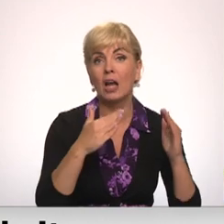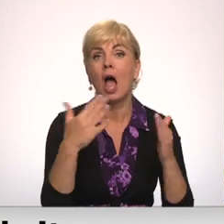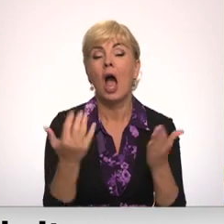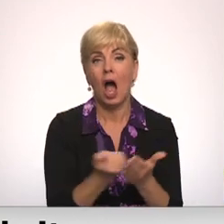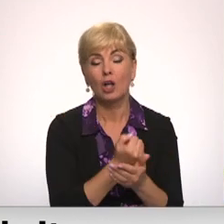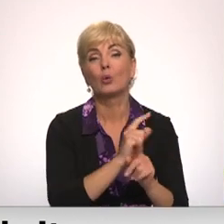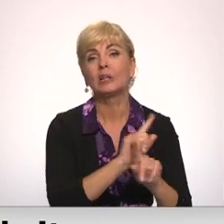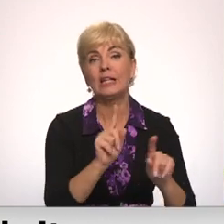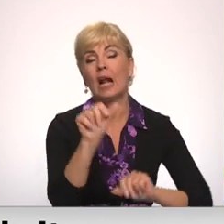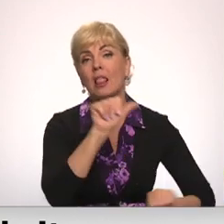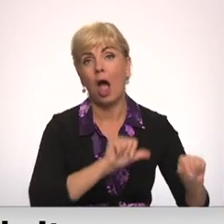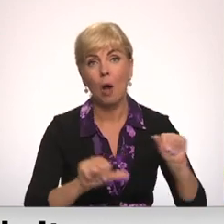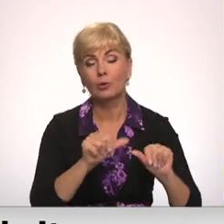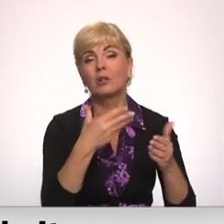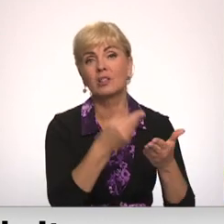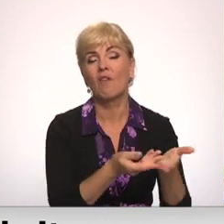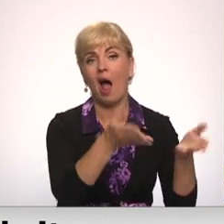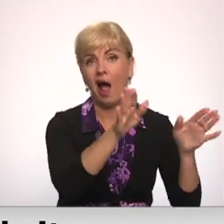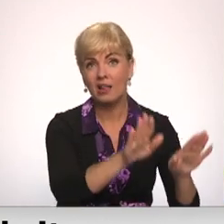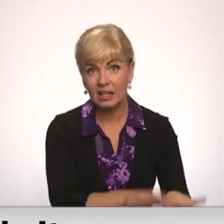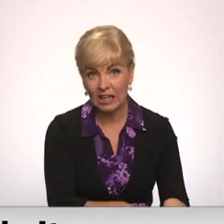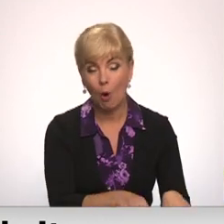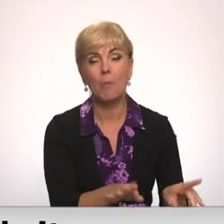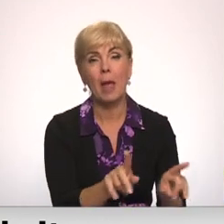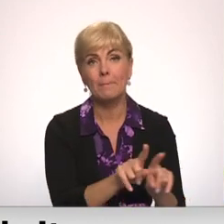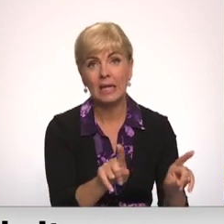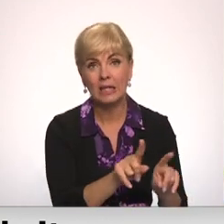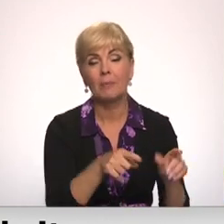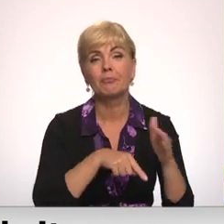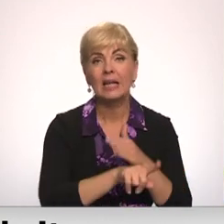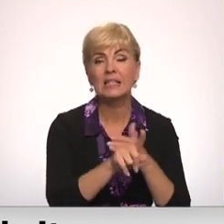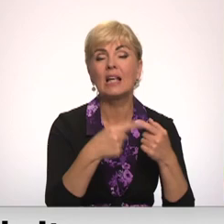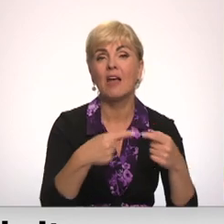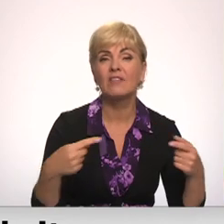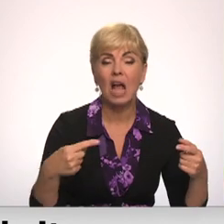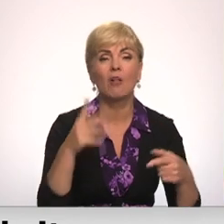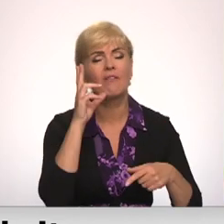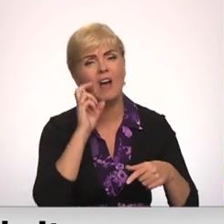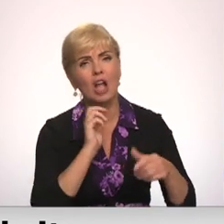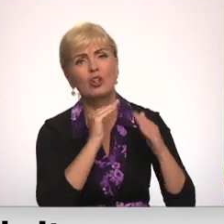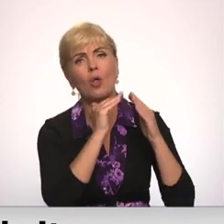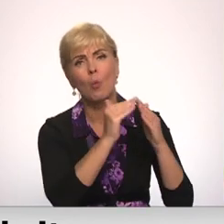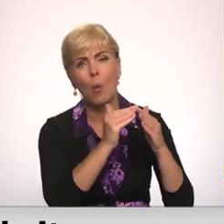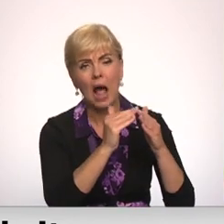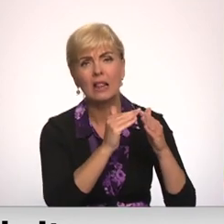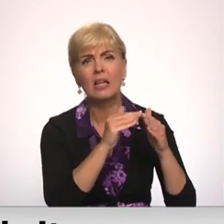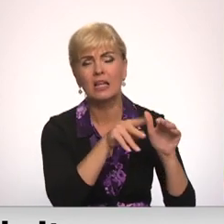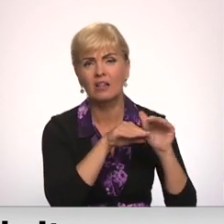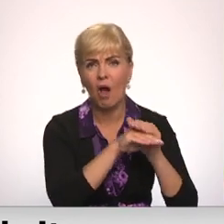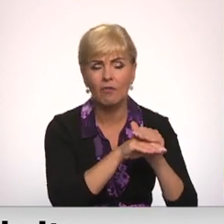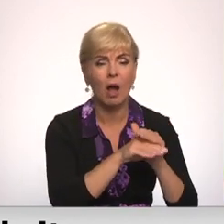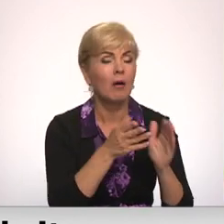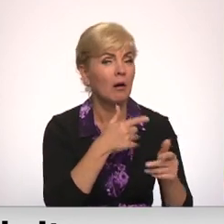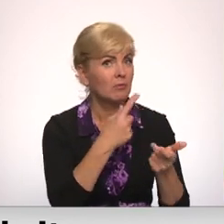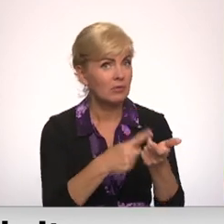vēl joprojām laboratorija ar saviem atlikumiem un arī izejvielu noliktava vecā, kurā tika konstatēts diezgan nozīmīgs